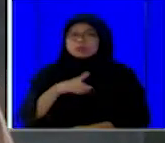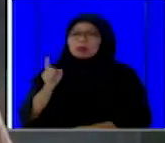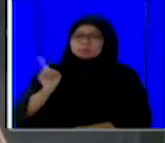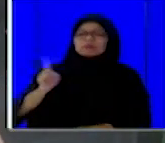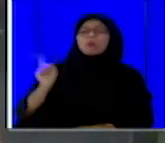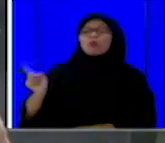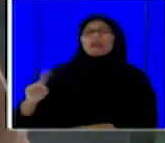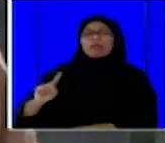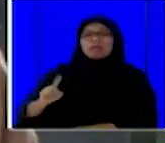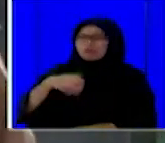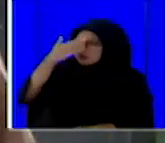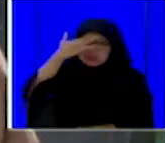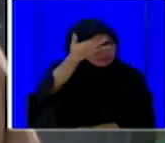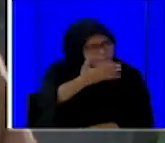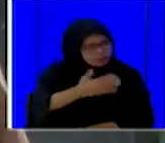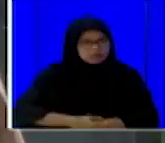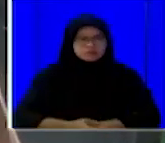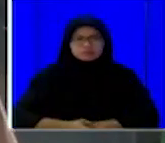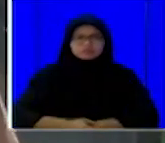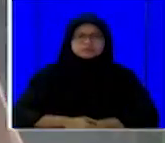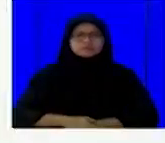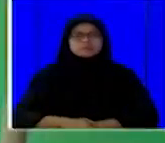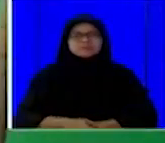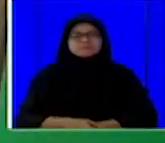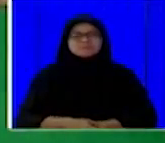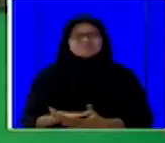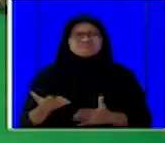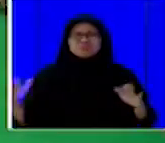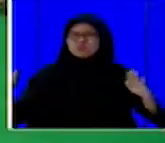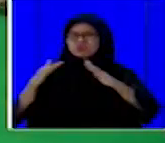Kenapa? Ya, status masih siaga itu.